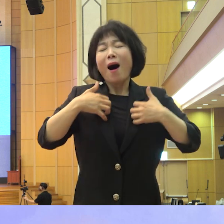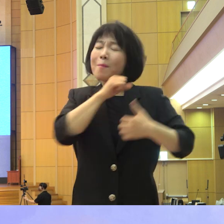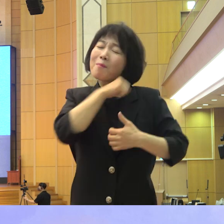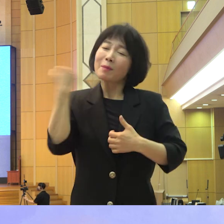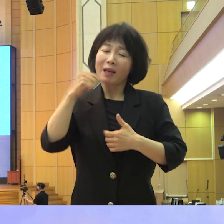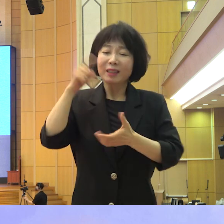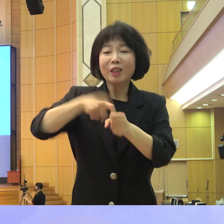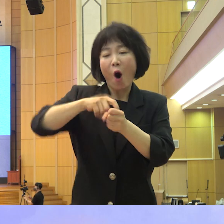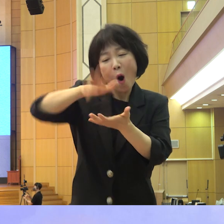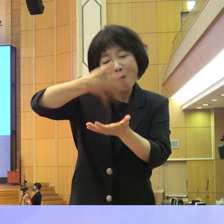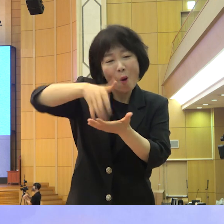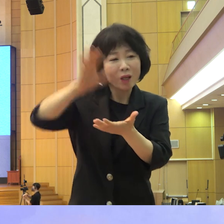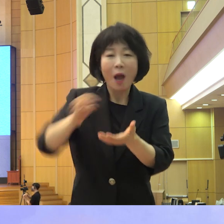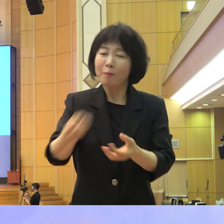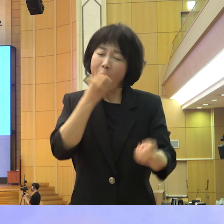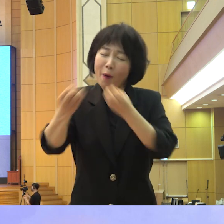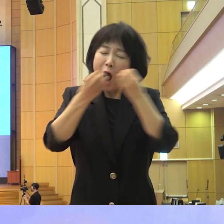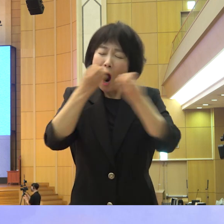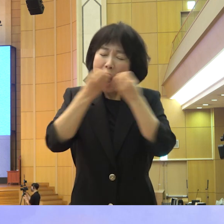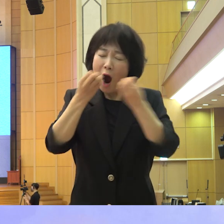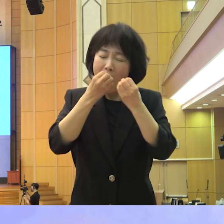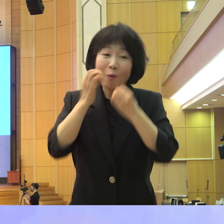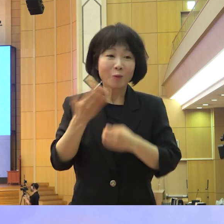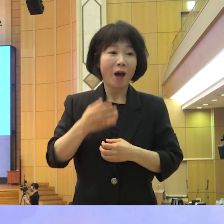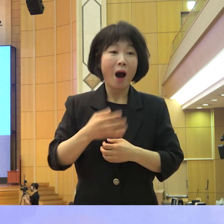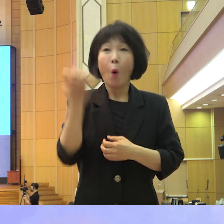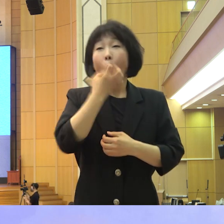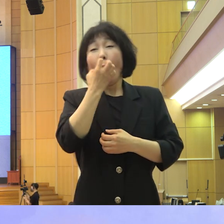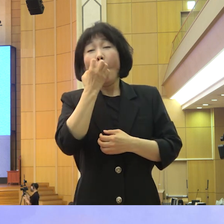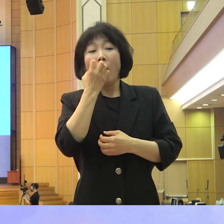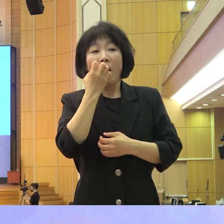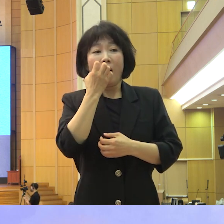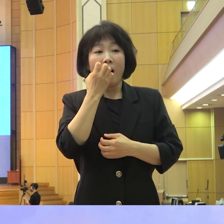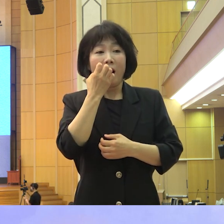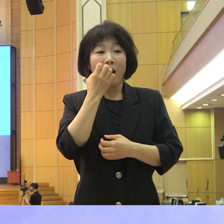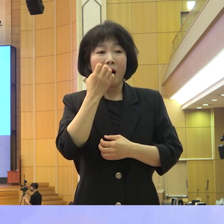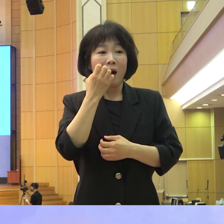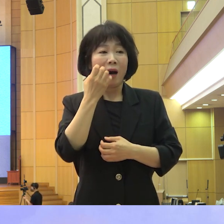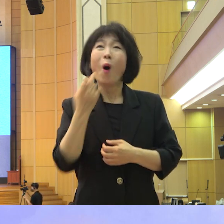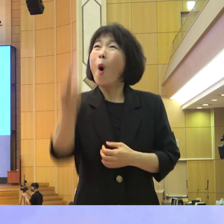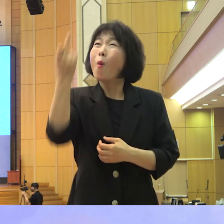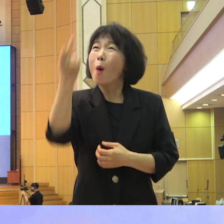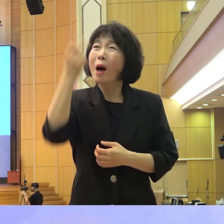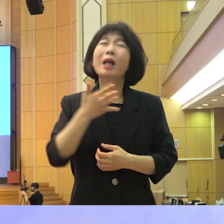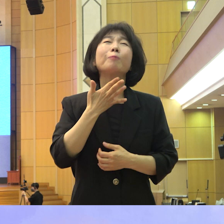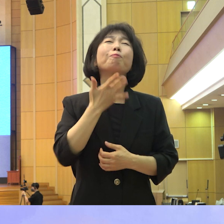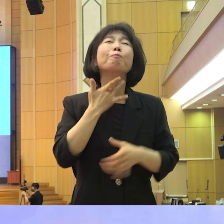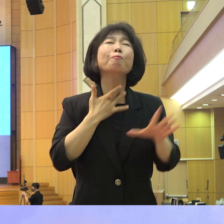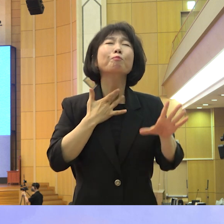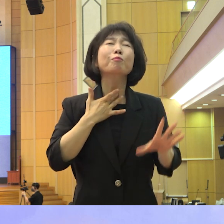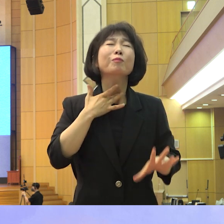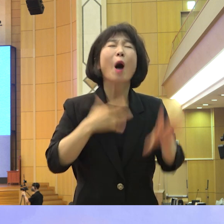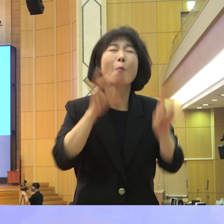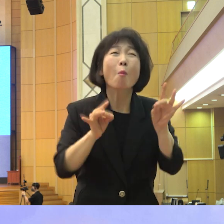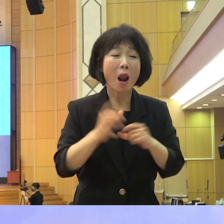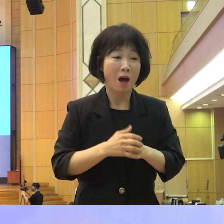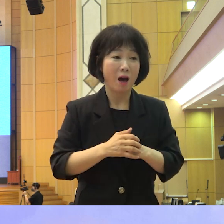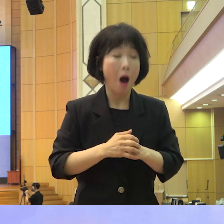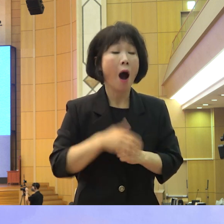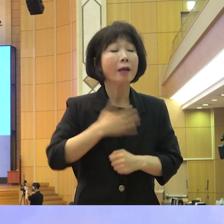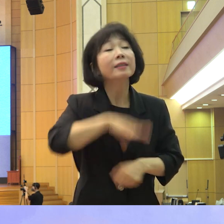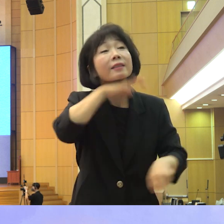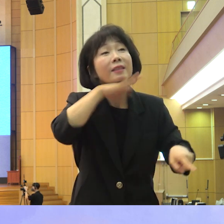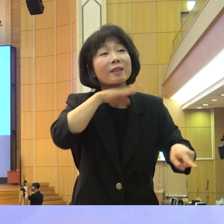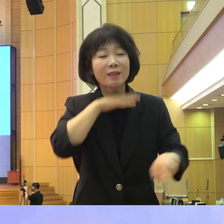맛있는 떡볶이를 먹기 시작했어요. 오빠, 나 목말라. 그래,